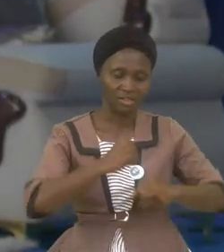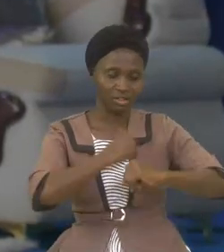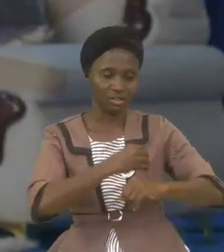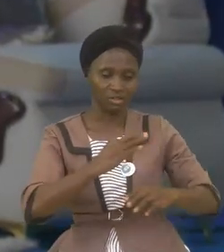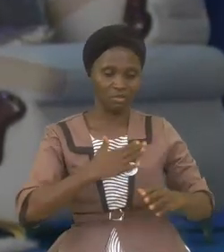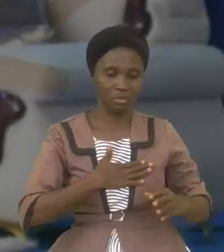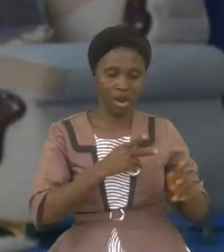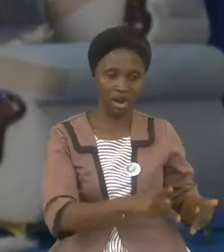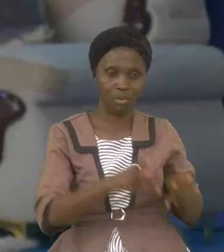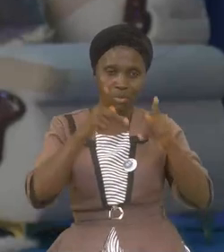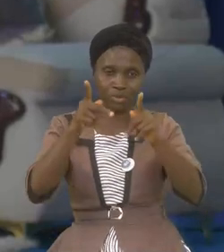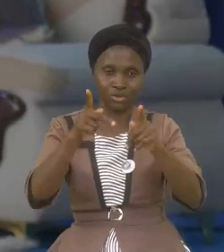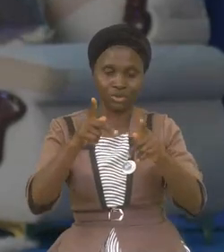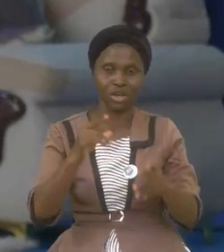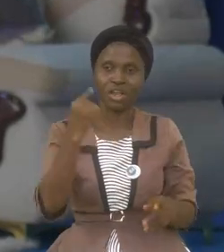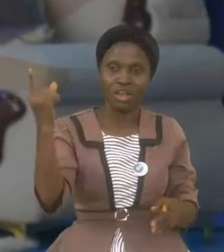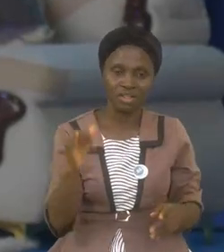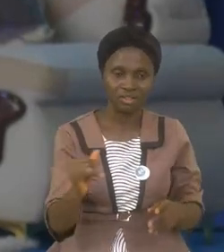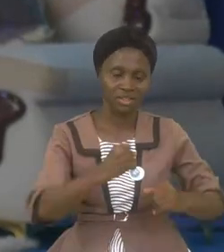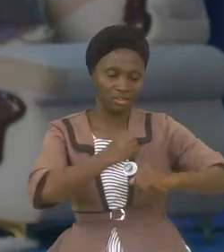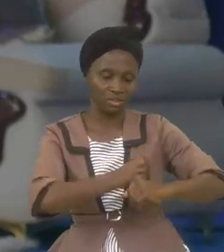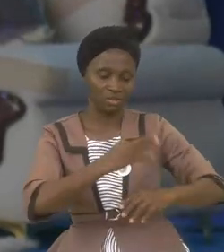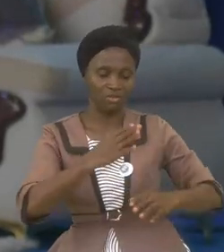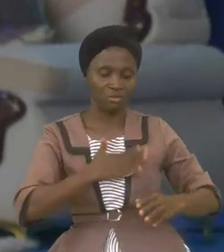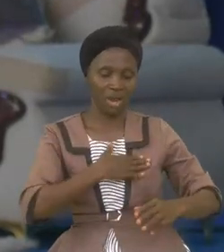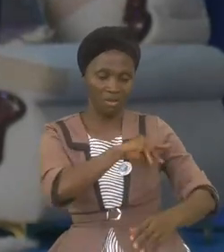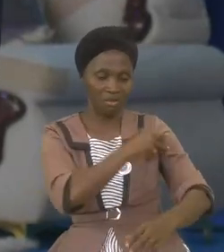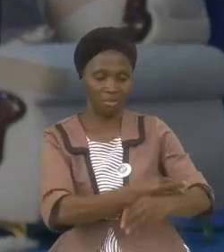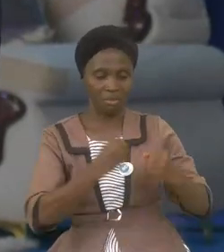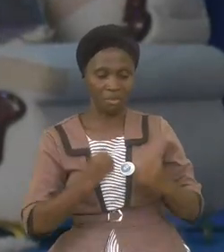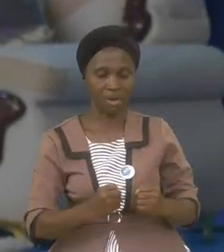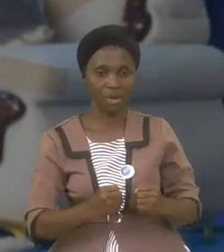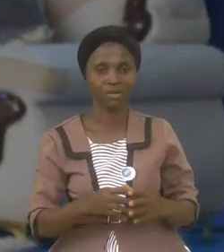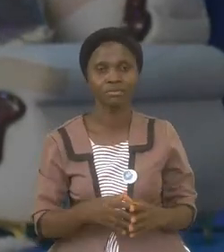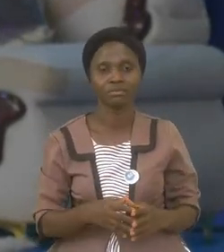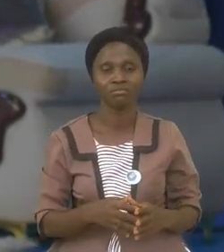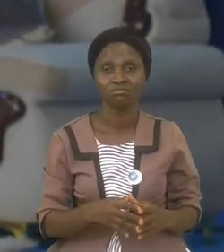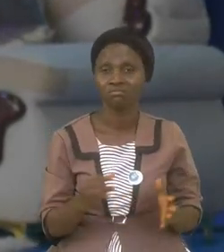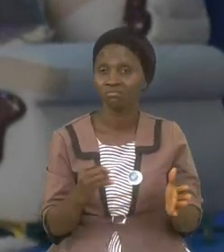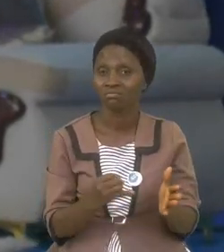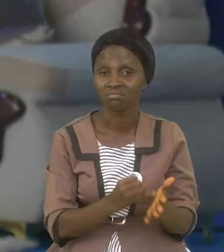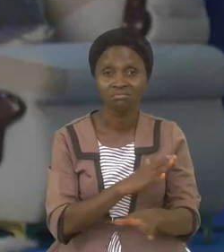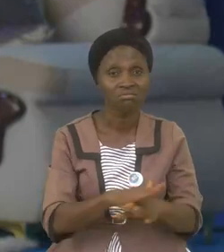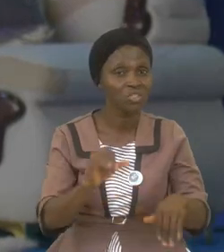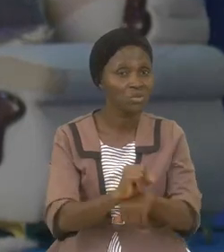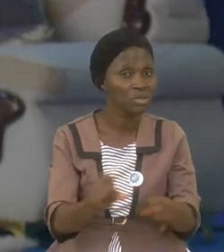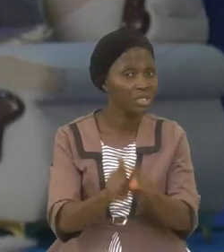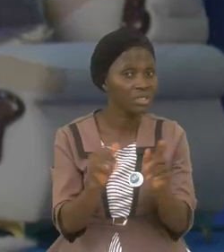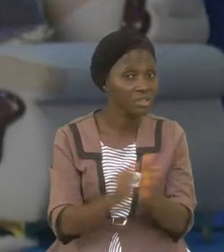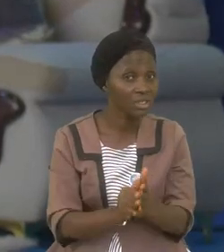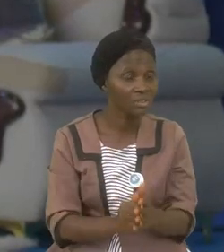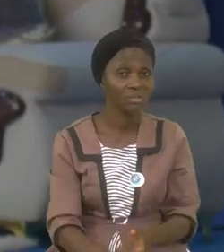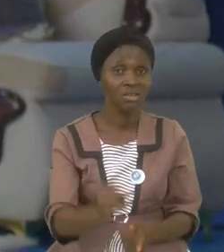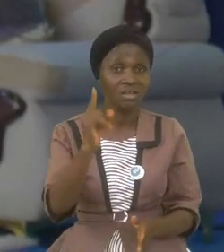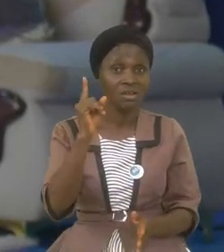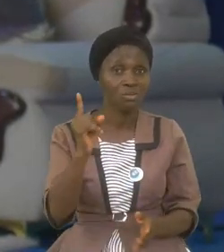mon trône. Je suis sécurisé. Mon pouvoir est sécurisé. Ma position est sécurisée éternellement. Ma majesté